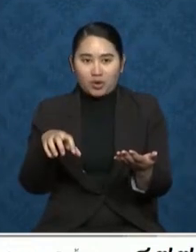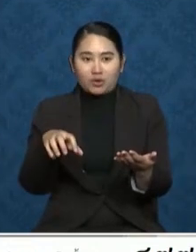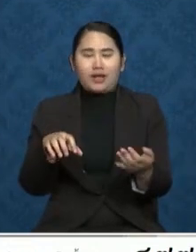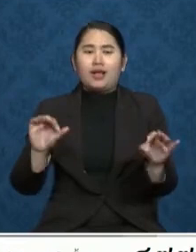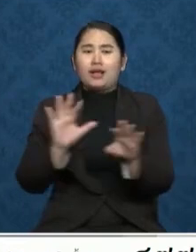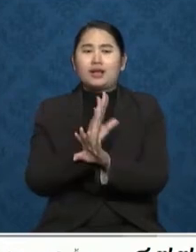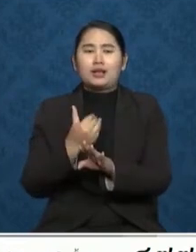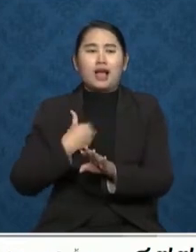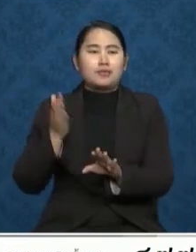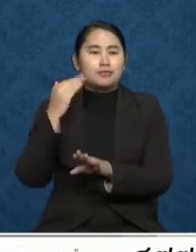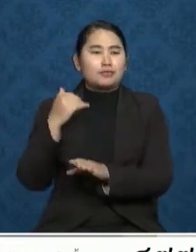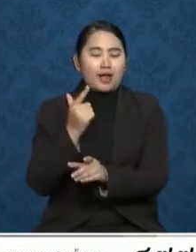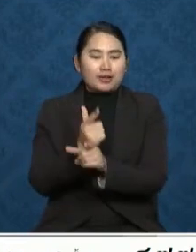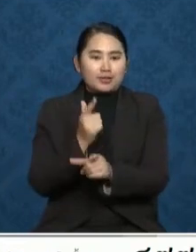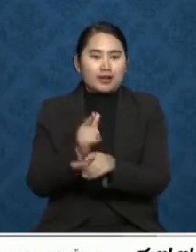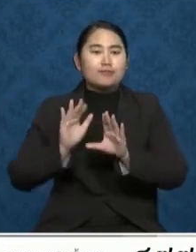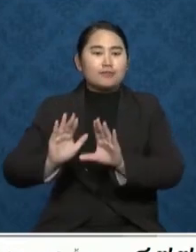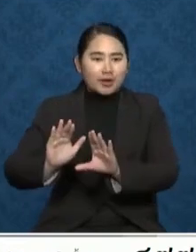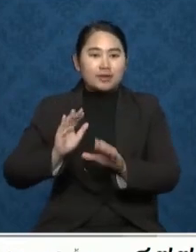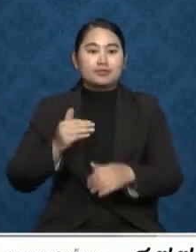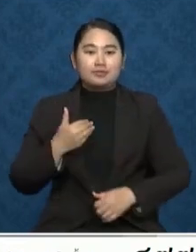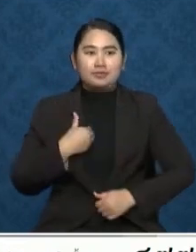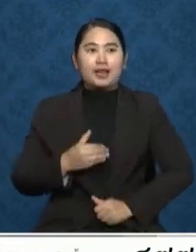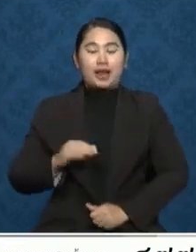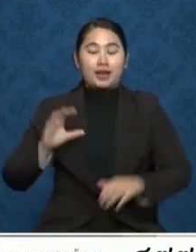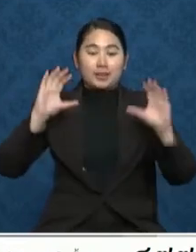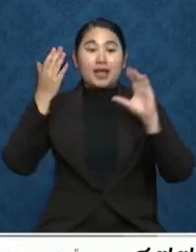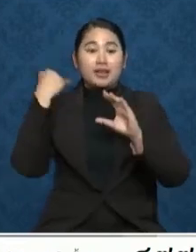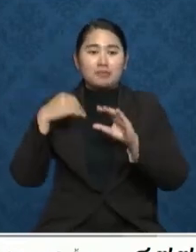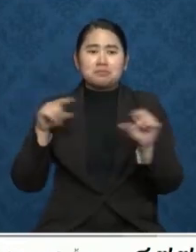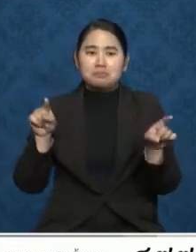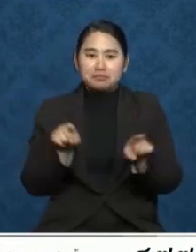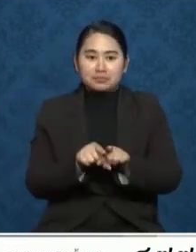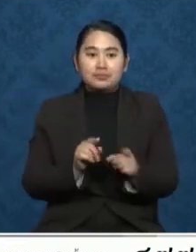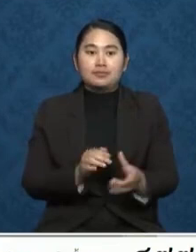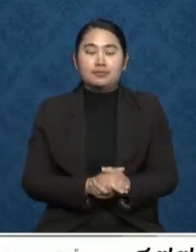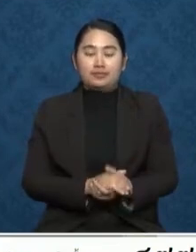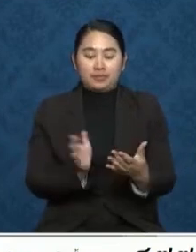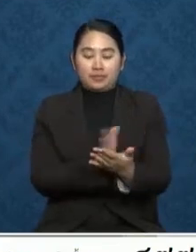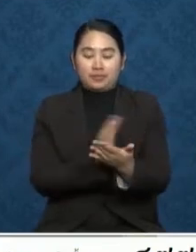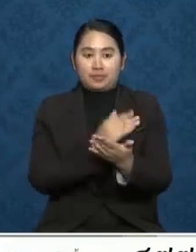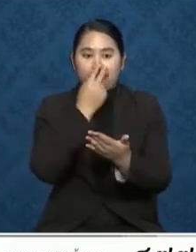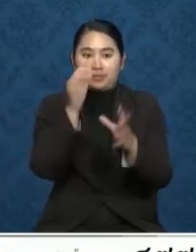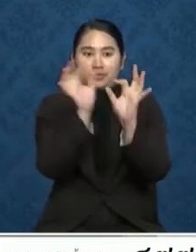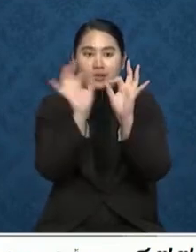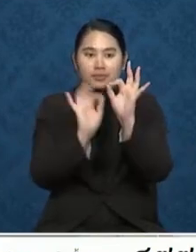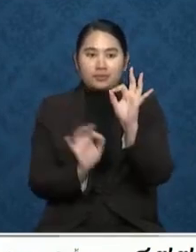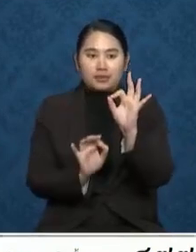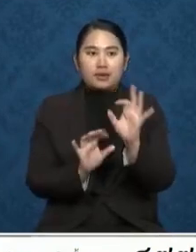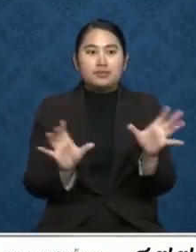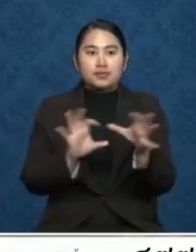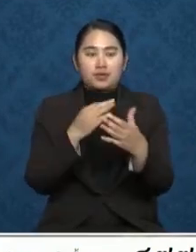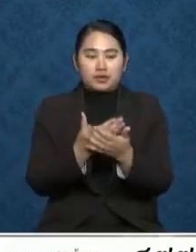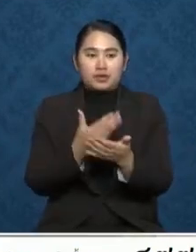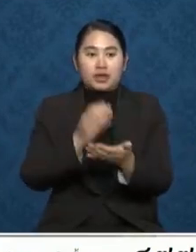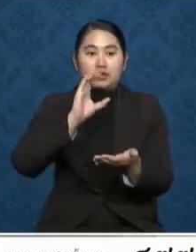ฝากเลี้ยงที่ฝากส่งต่อจากรัฐบาลชุดก่อนหน้านี้เท่านั้นเองท่านประธานครับนี่ยังไม่รวมถึงเนื้อหาสาระและกระบวนการเสนองบประมาณ